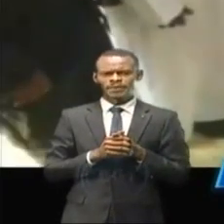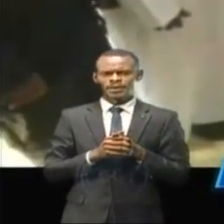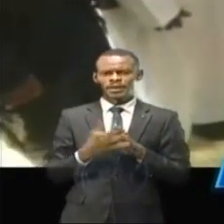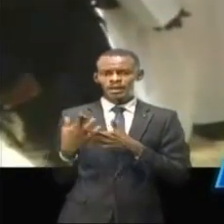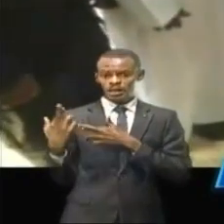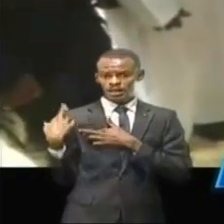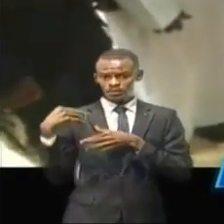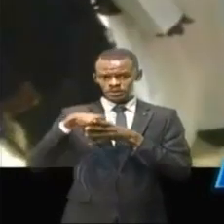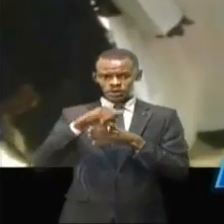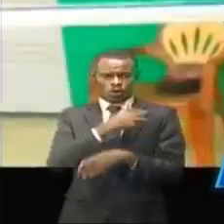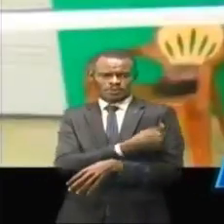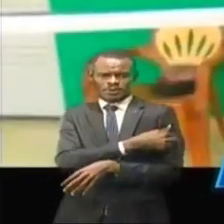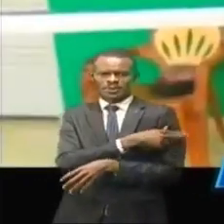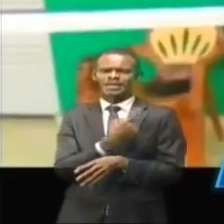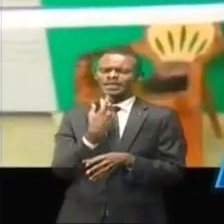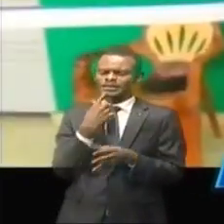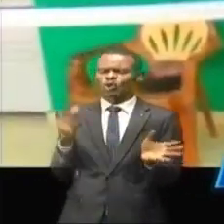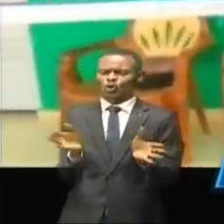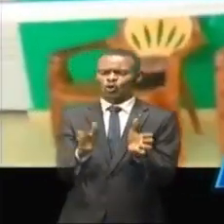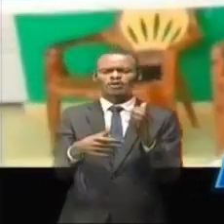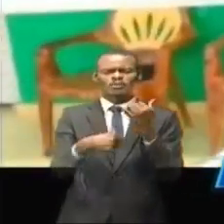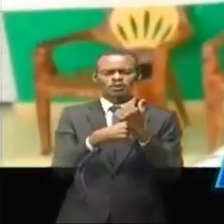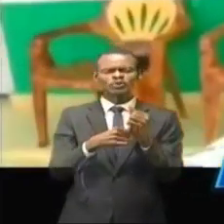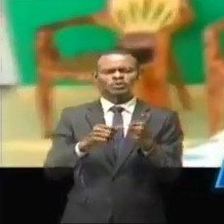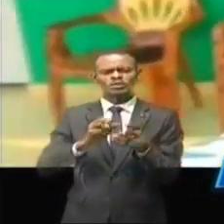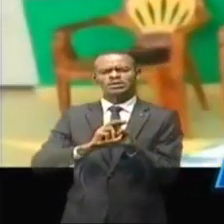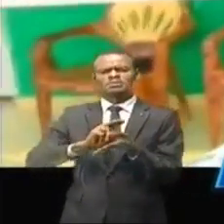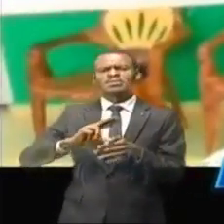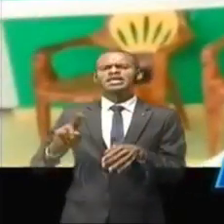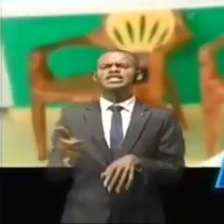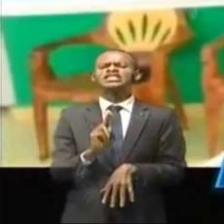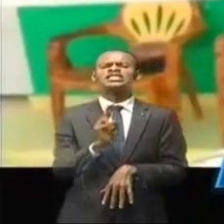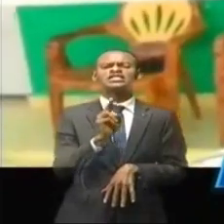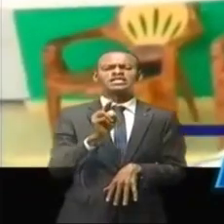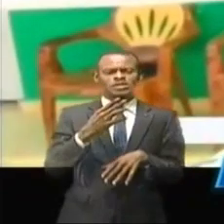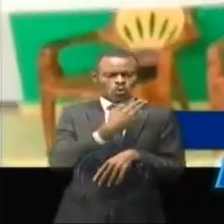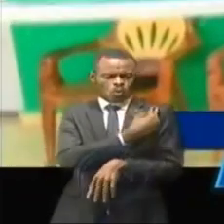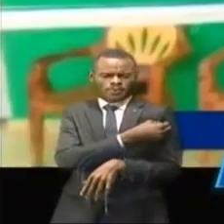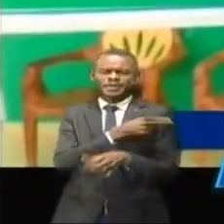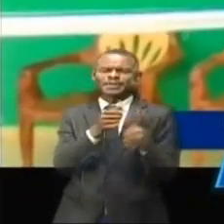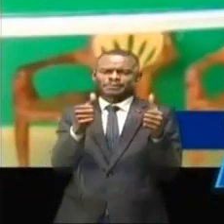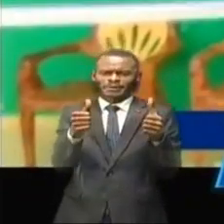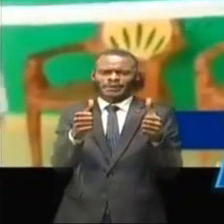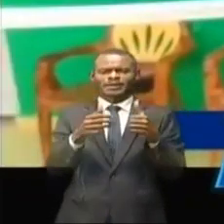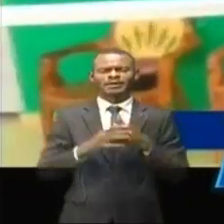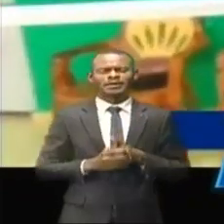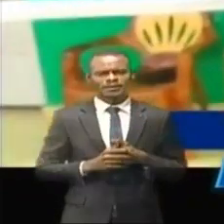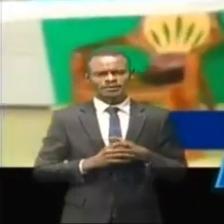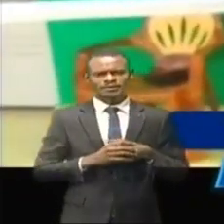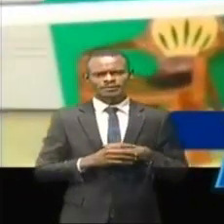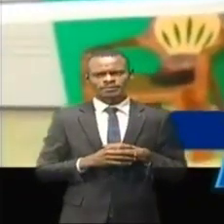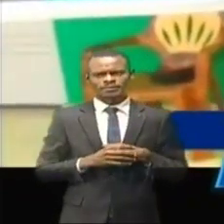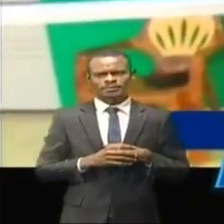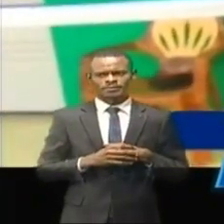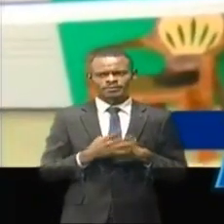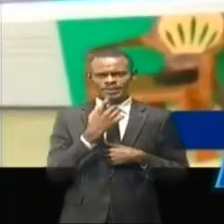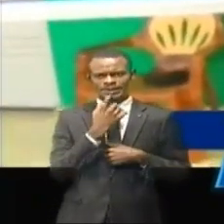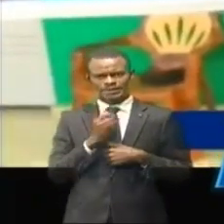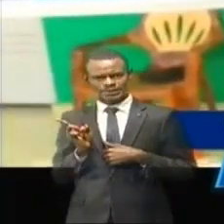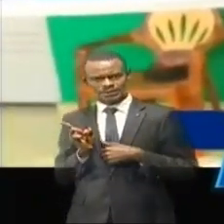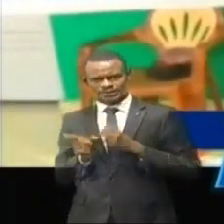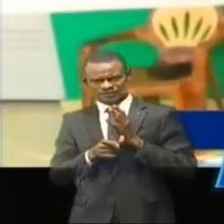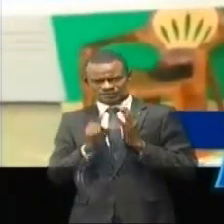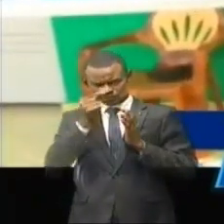faire bon usage. De rendre une fois de plus toute ma grande et hommage